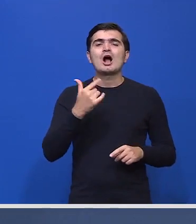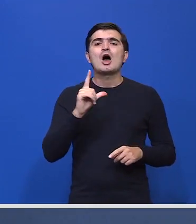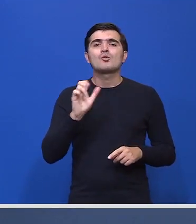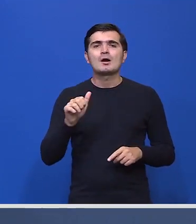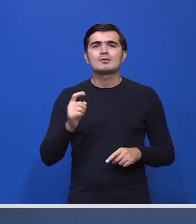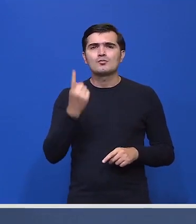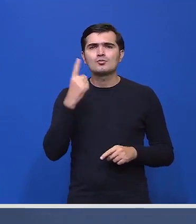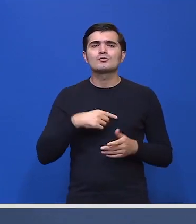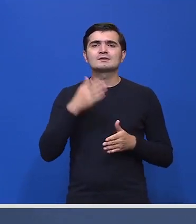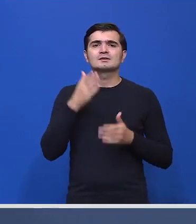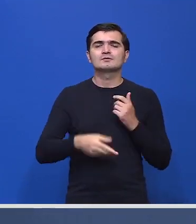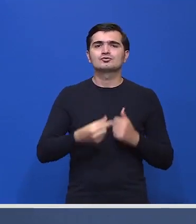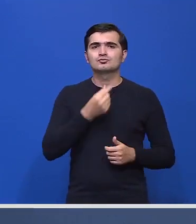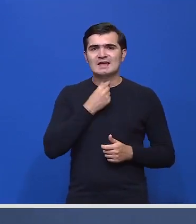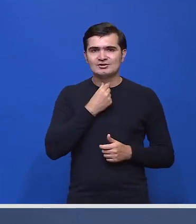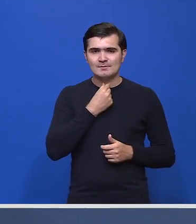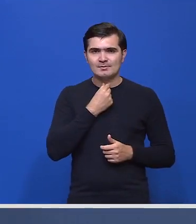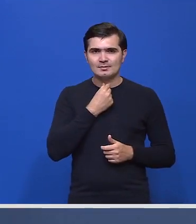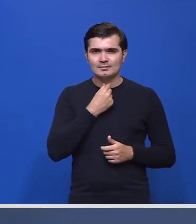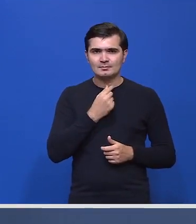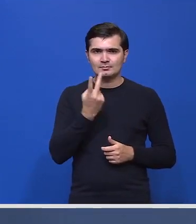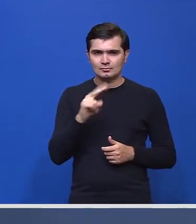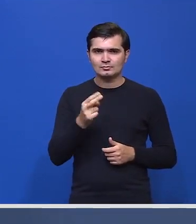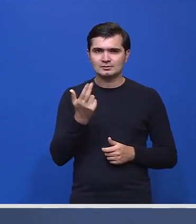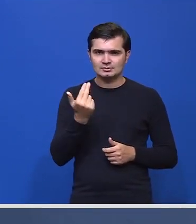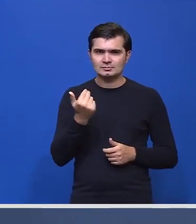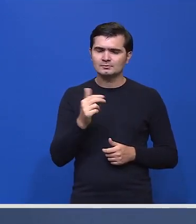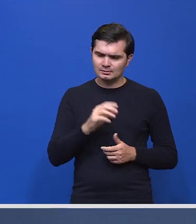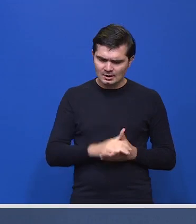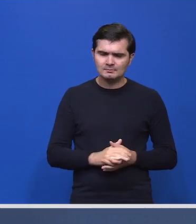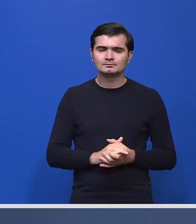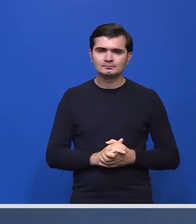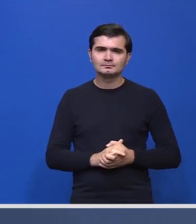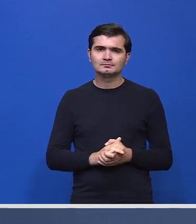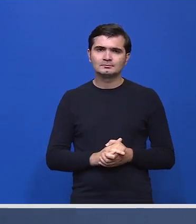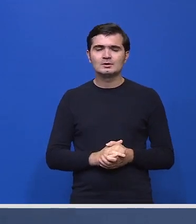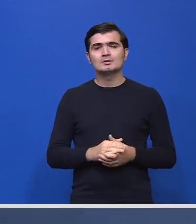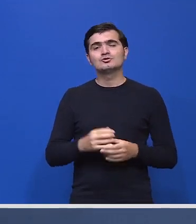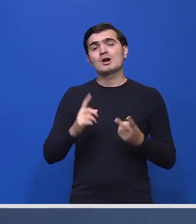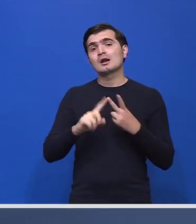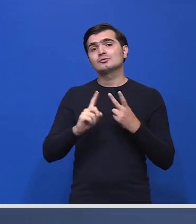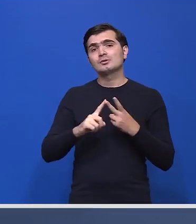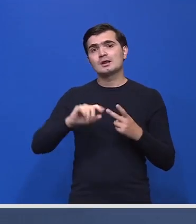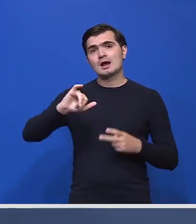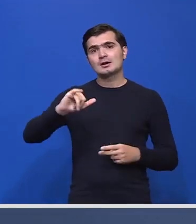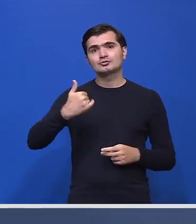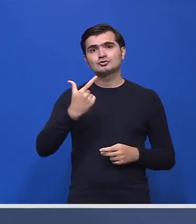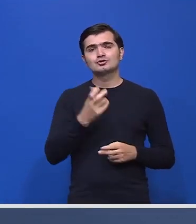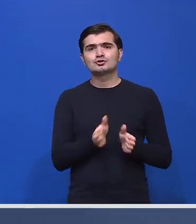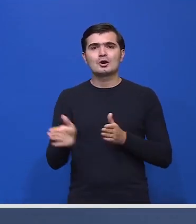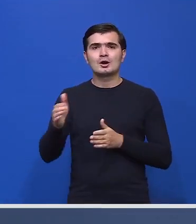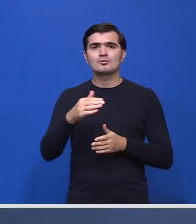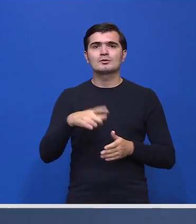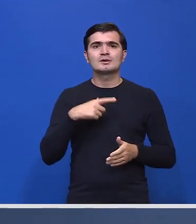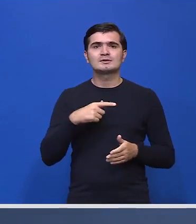de la sfârșitul lunii decembrie, 215. Care este jalonul 215, și mai avem un jalon care este în